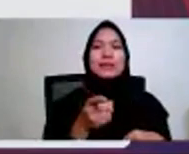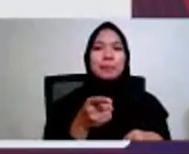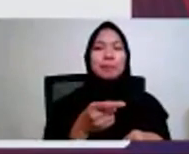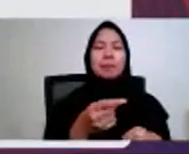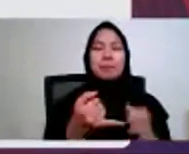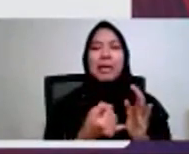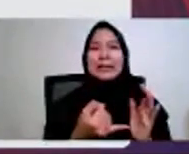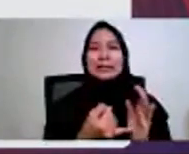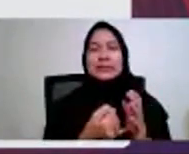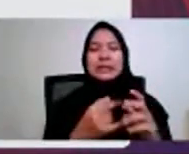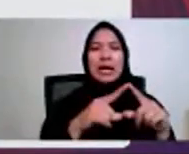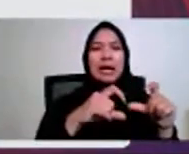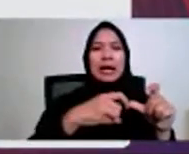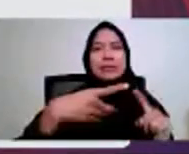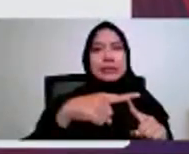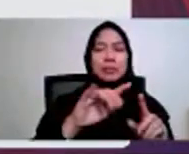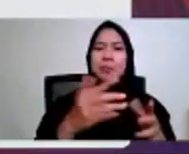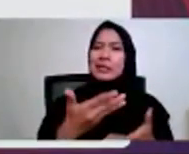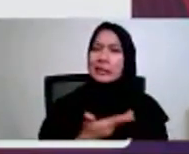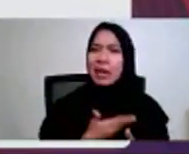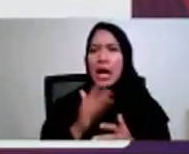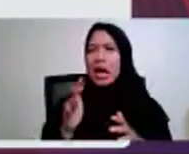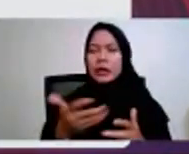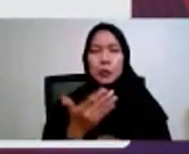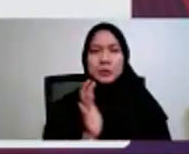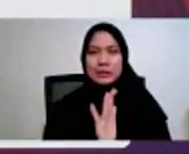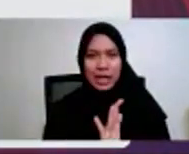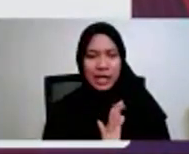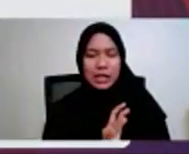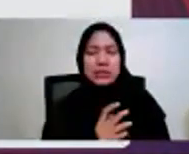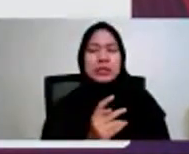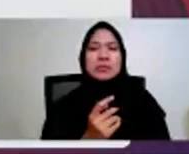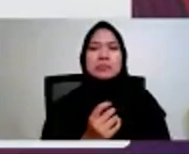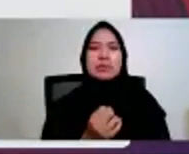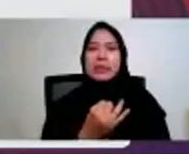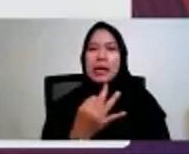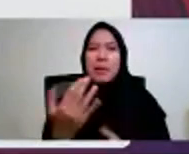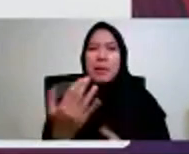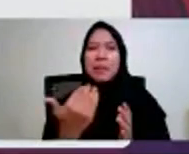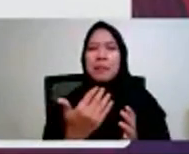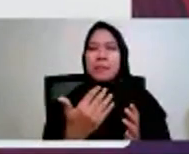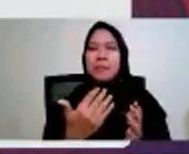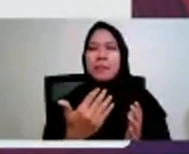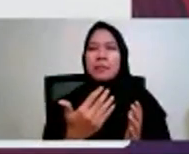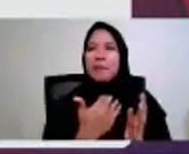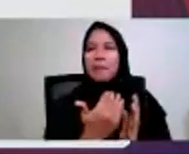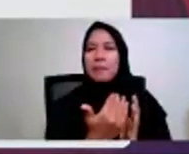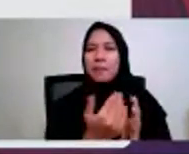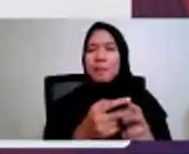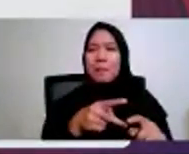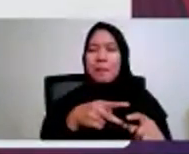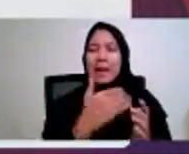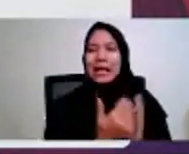mengisi Asep menerima atau tidak menerima mane beberapa pengaturan pengaturan mengenai data